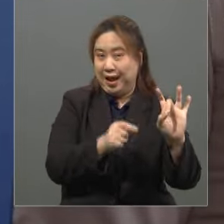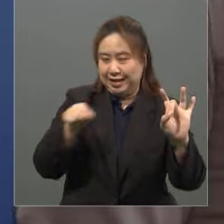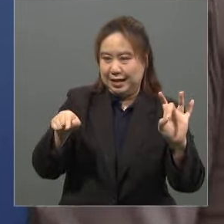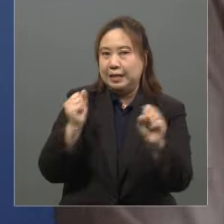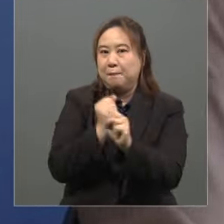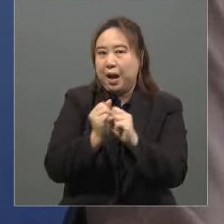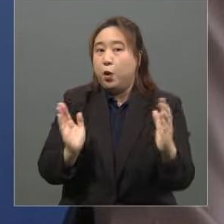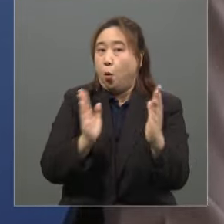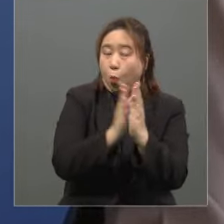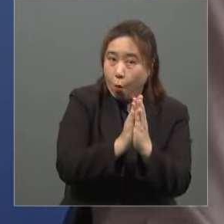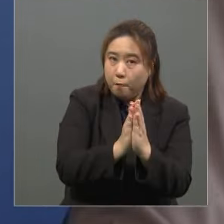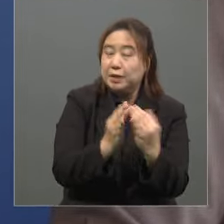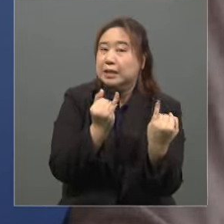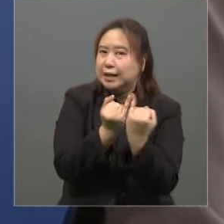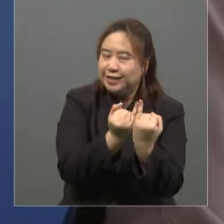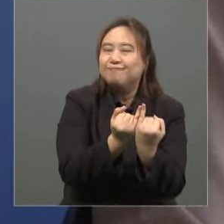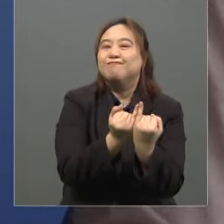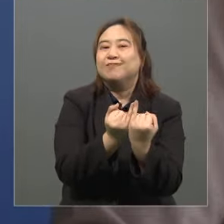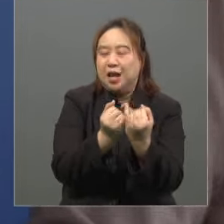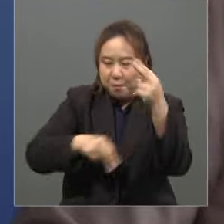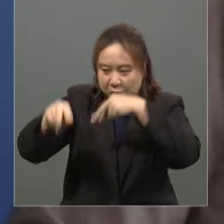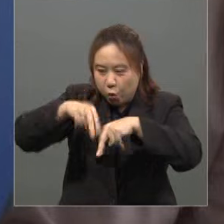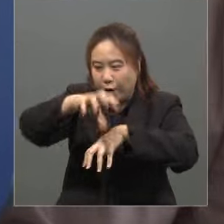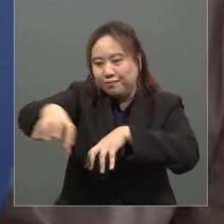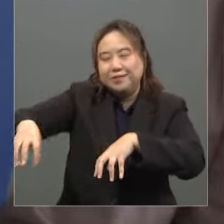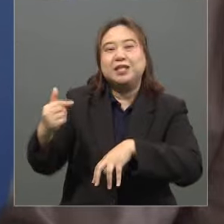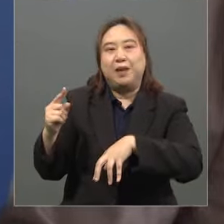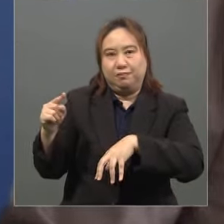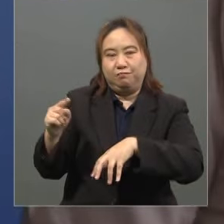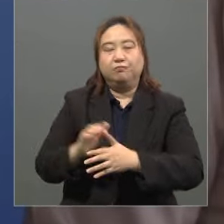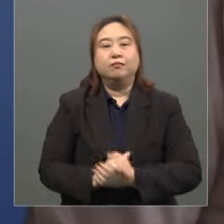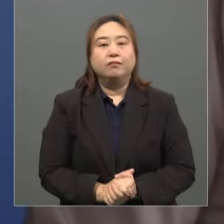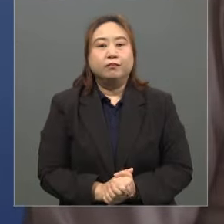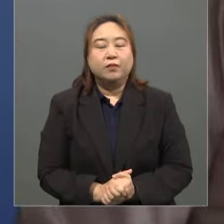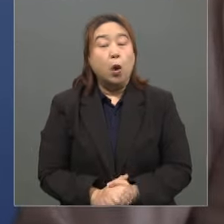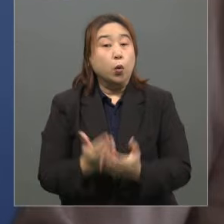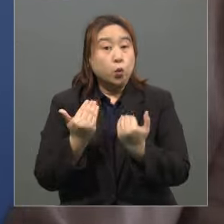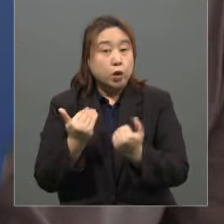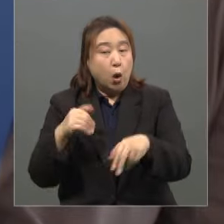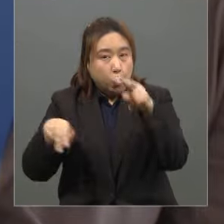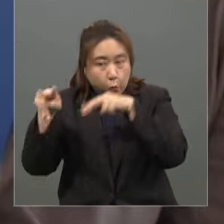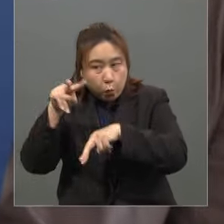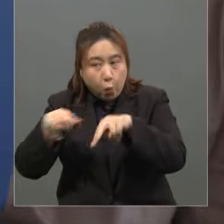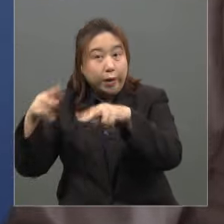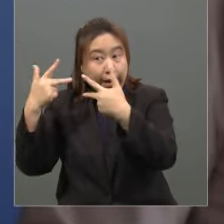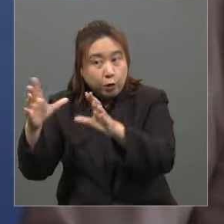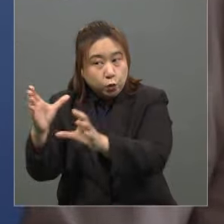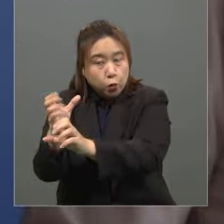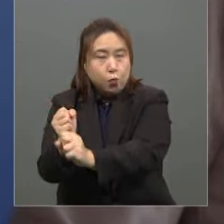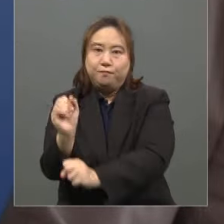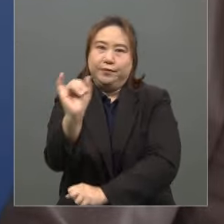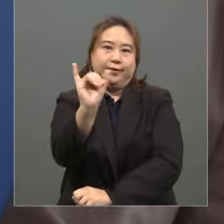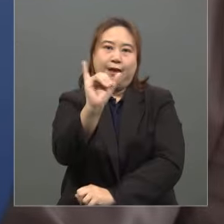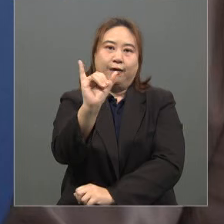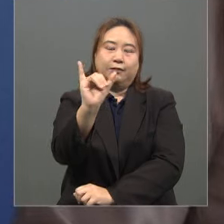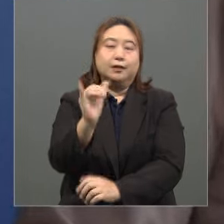นนะครับการปฏิบัติการก็อยู่ระหว่างการตรวจค้นแล้วก็ยังไม่ได้รายงานผลเข้ามาเพื่อต้อง